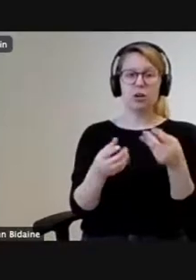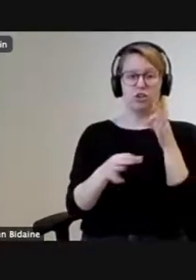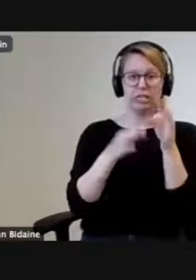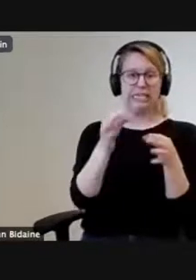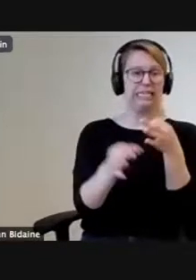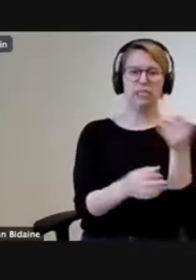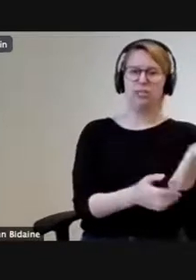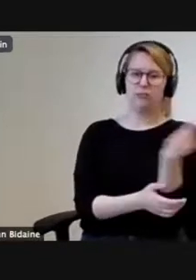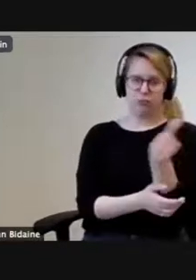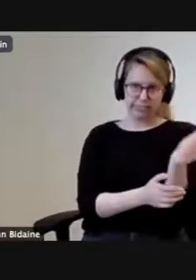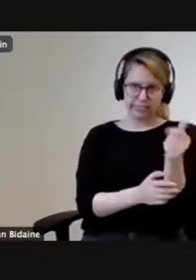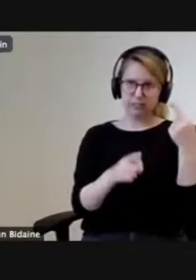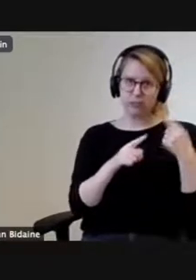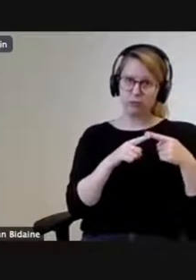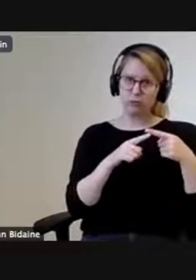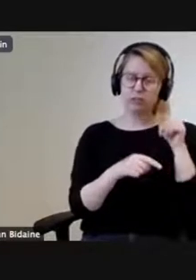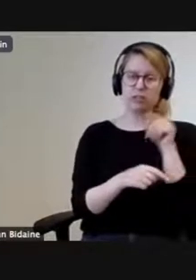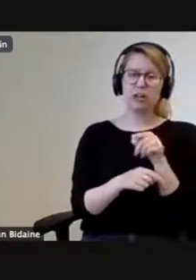décennie,